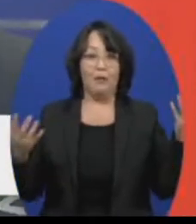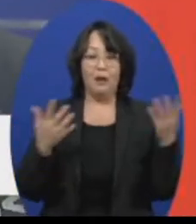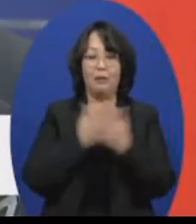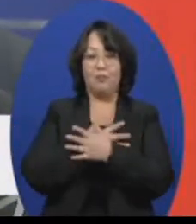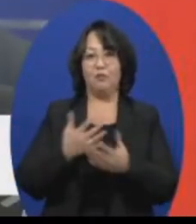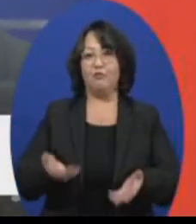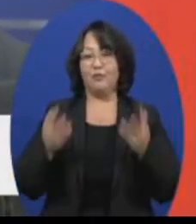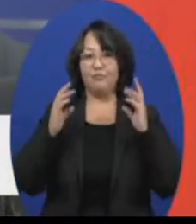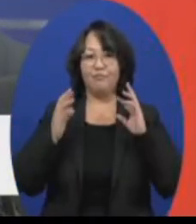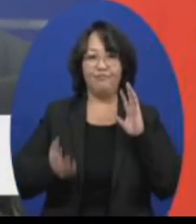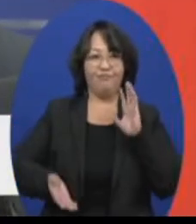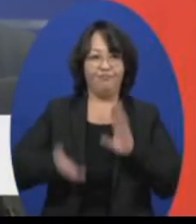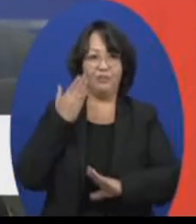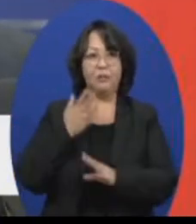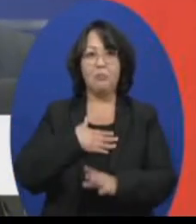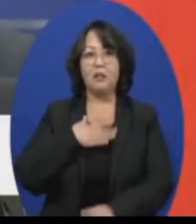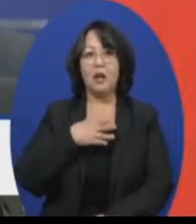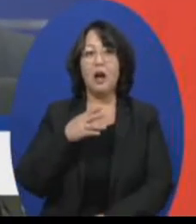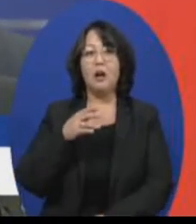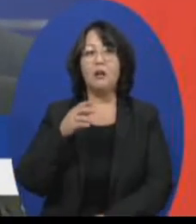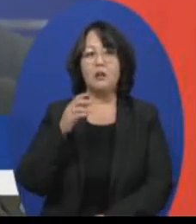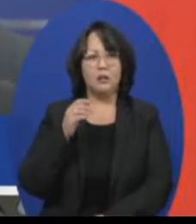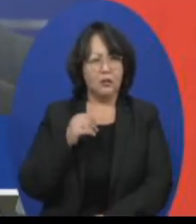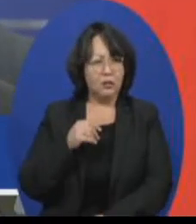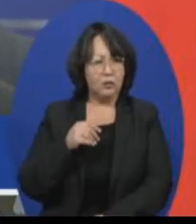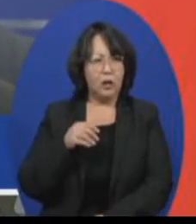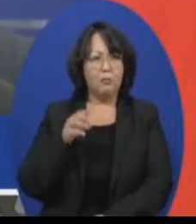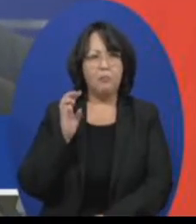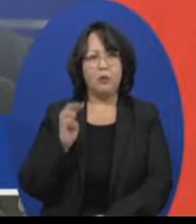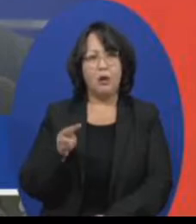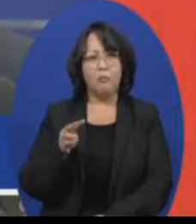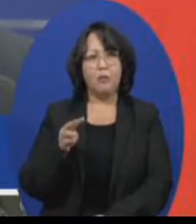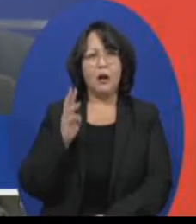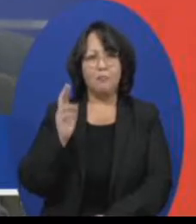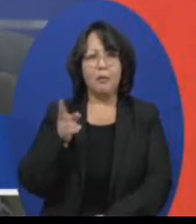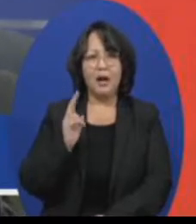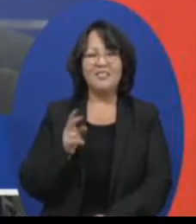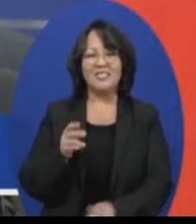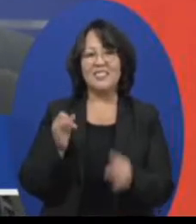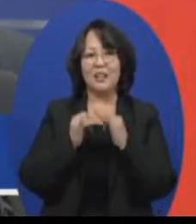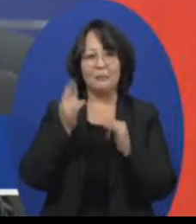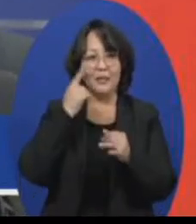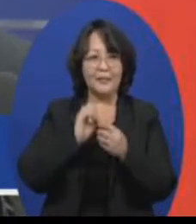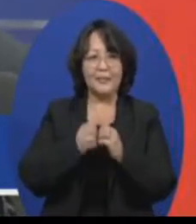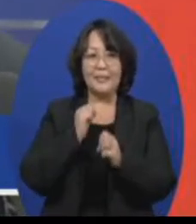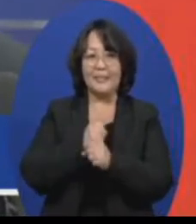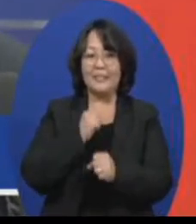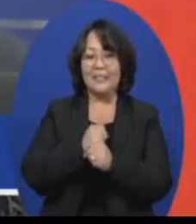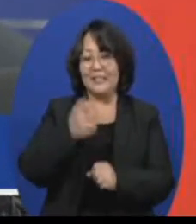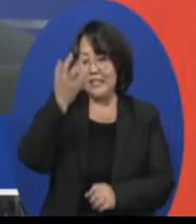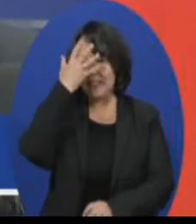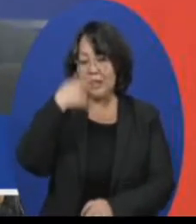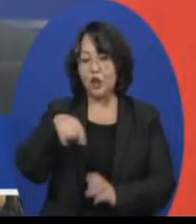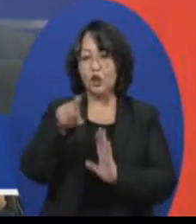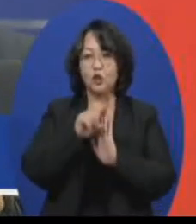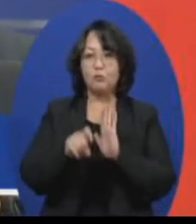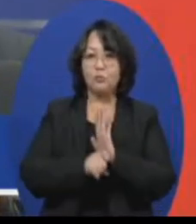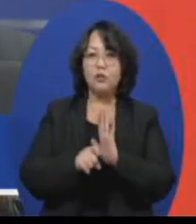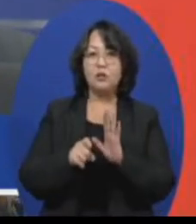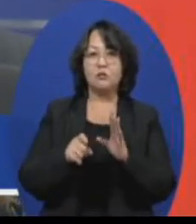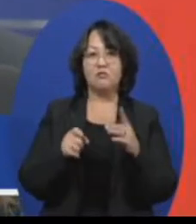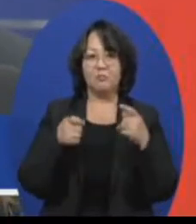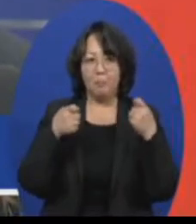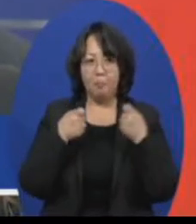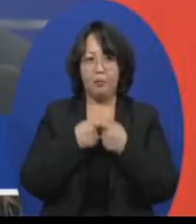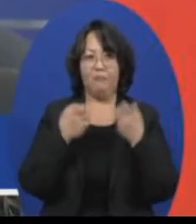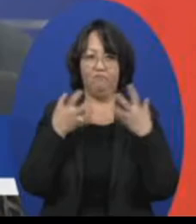наа. Манай корпорацийн хувьд цахим шилжилтийг нэн тэргүүний зорилттой болгон ажиллаж байна. Бидний зорилт засгийн газрын хөтөлбөртөө нийцж байгаа